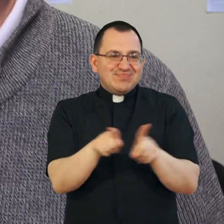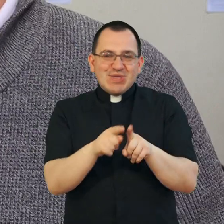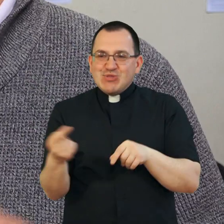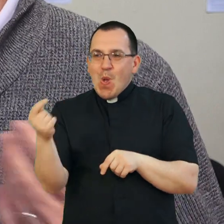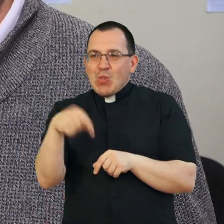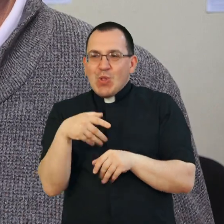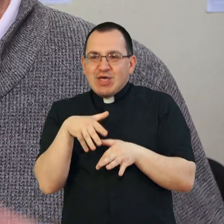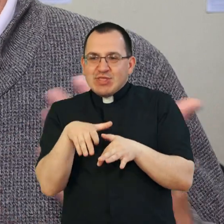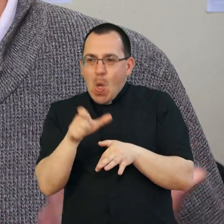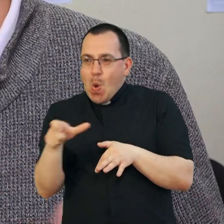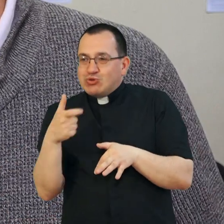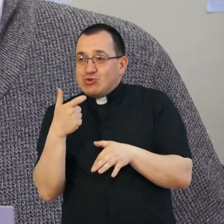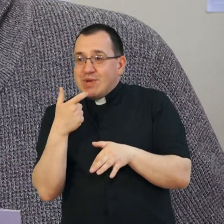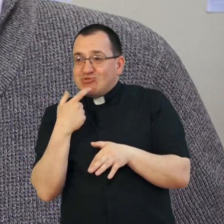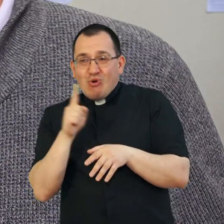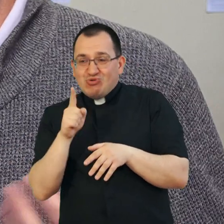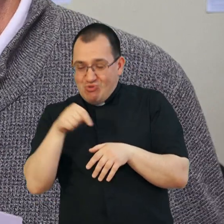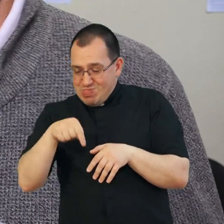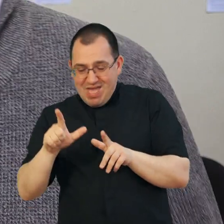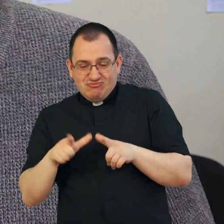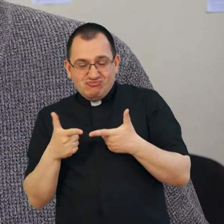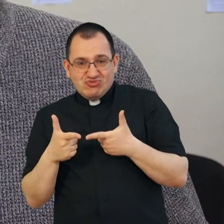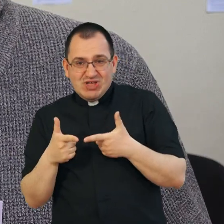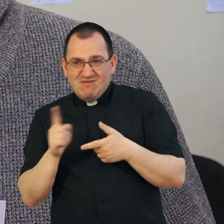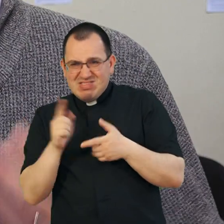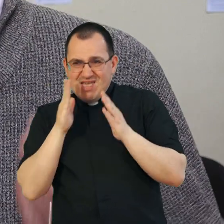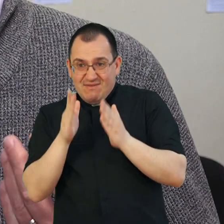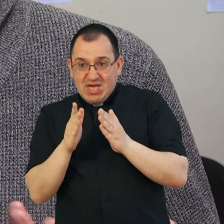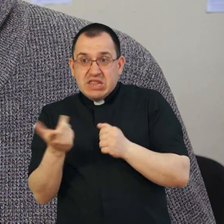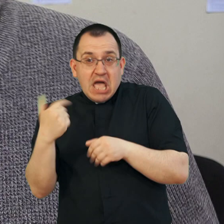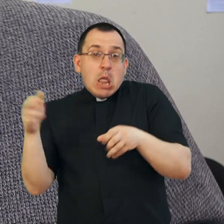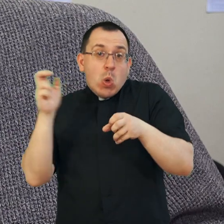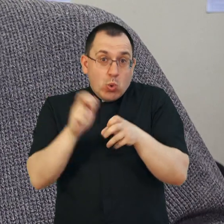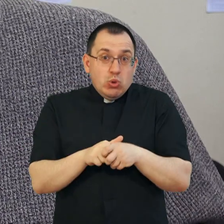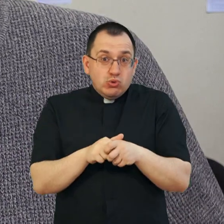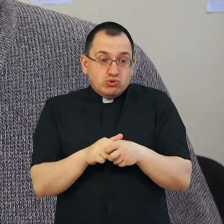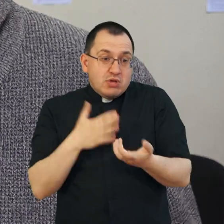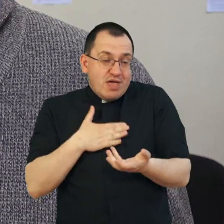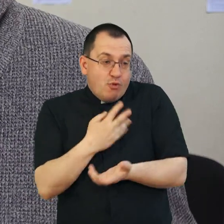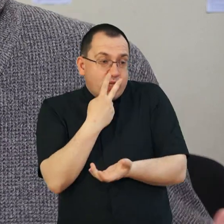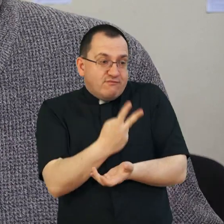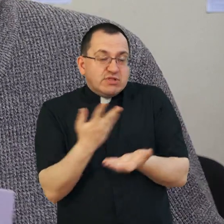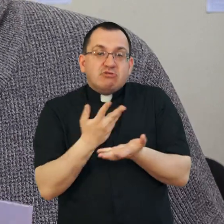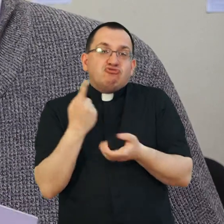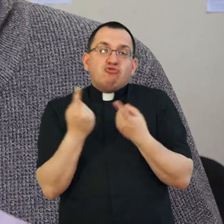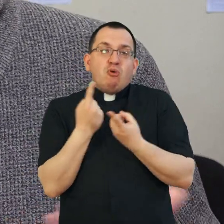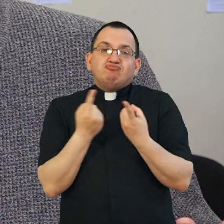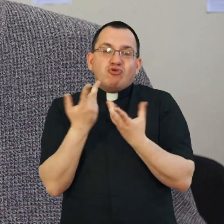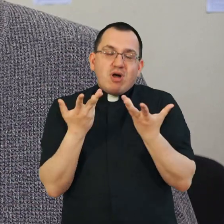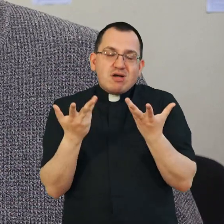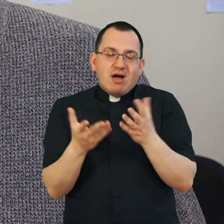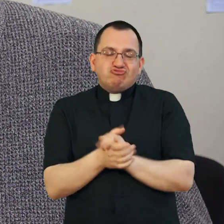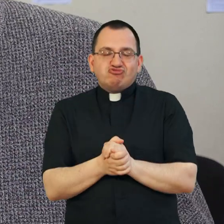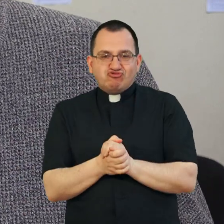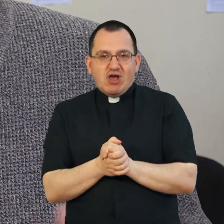nisu vjernici, ali su navikli da se ovdje živa, da je to živa župa i da evo, ima prostora i